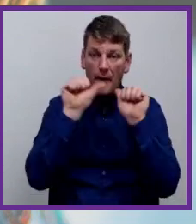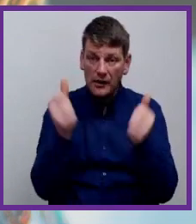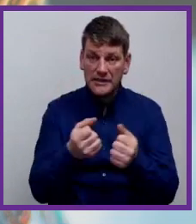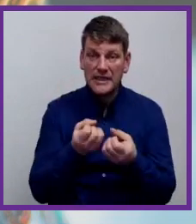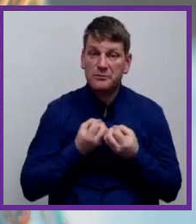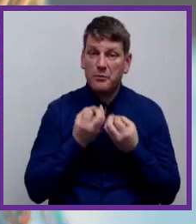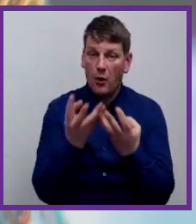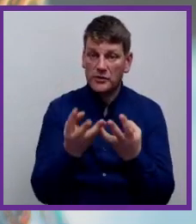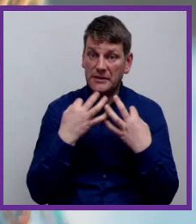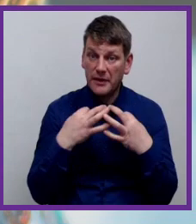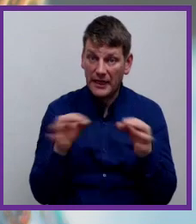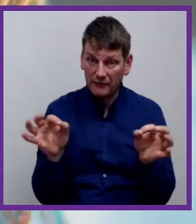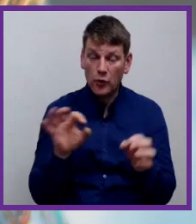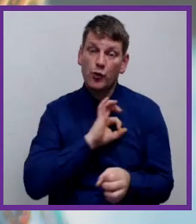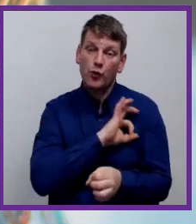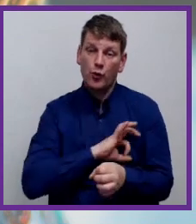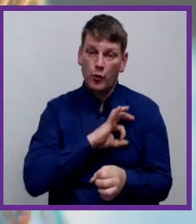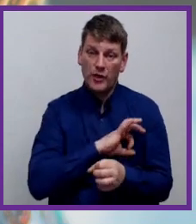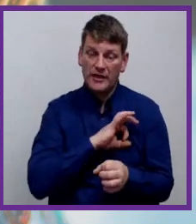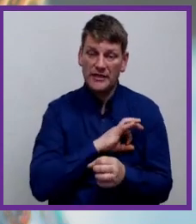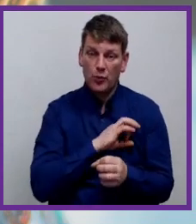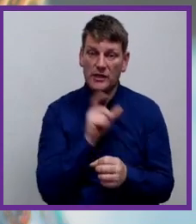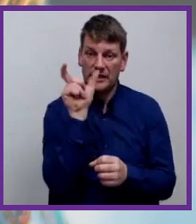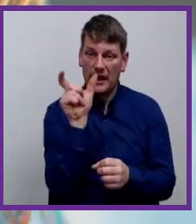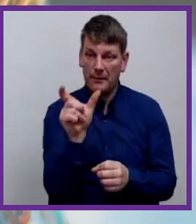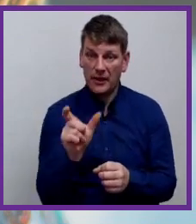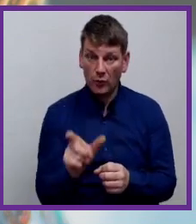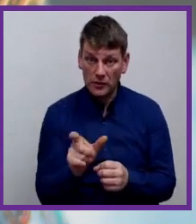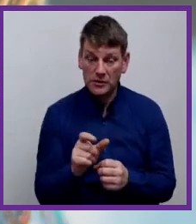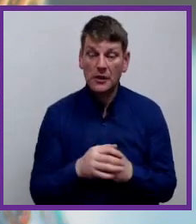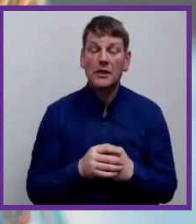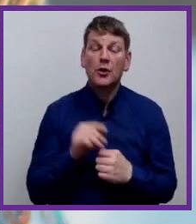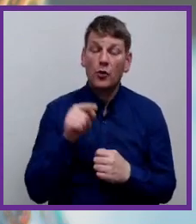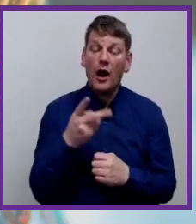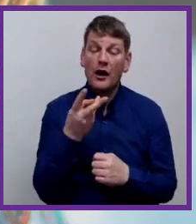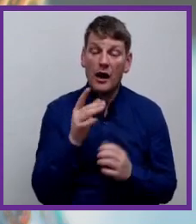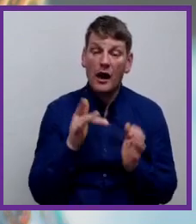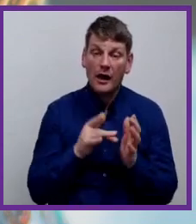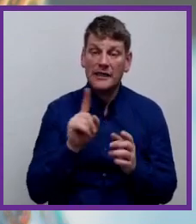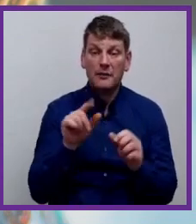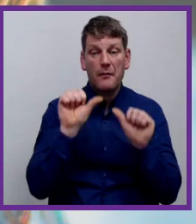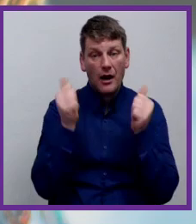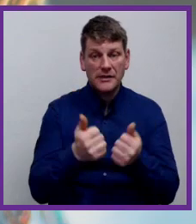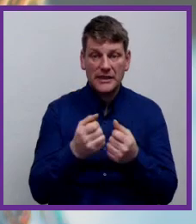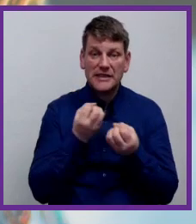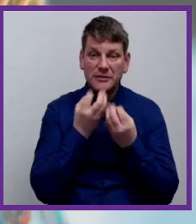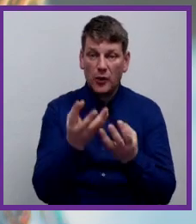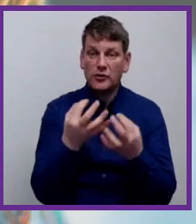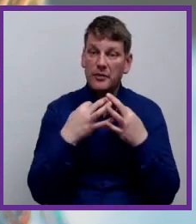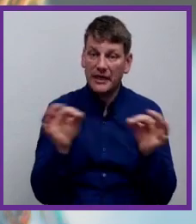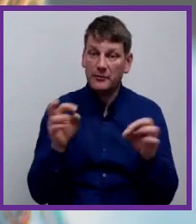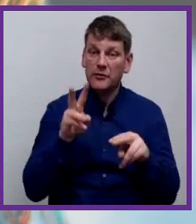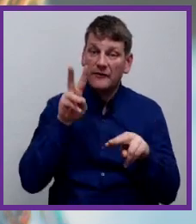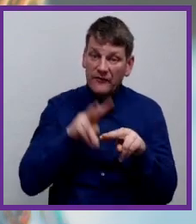izpausmes brīvību juridiskos terminos un to, kāda ir mākslinieciskās izpausmes brīvības vieta